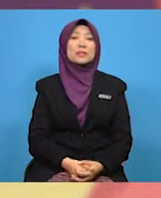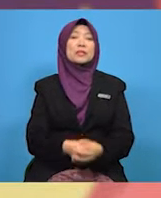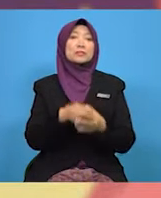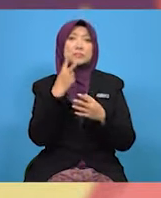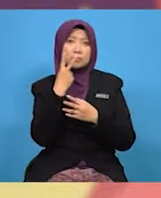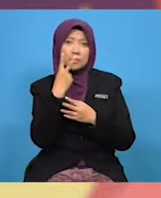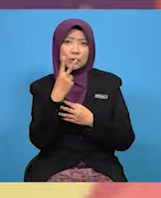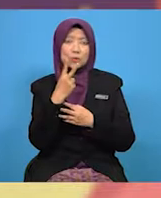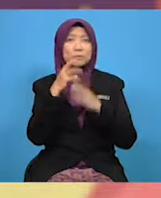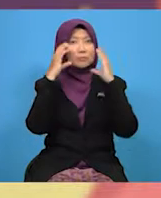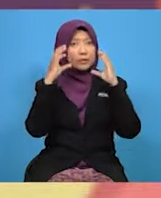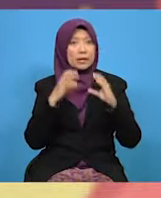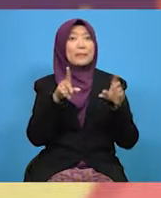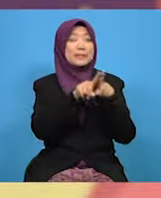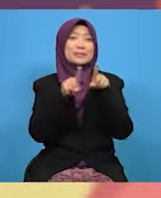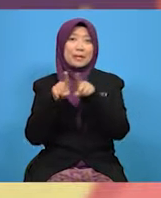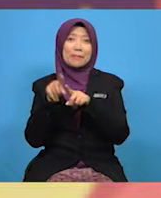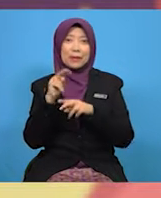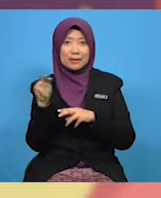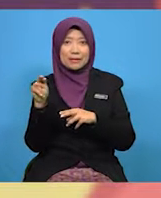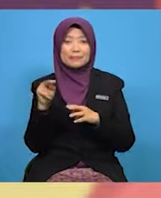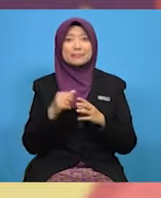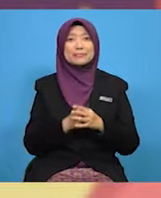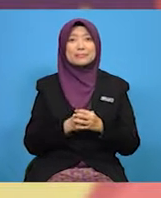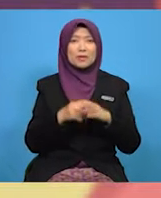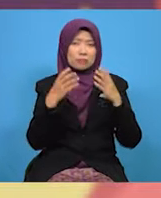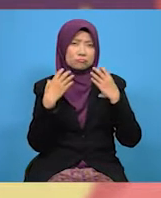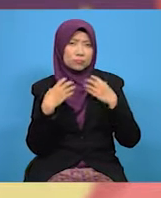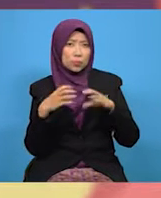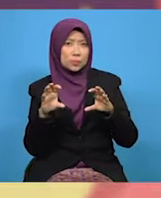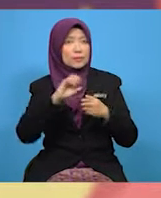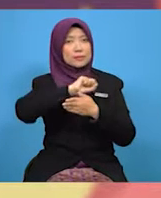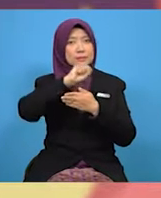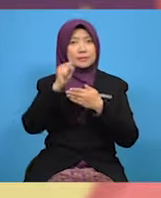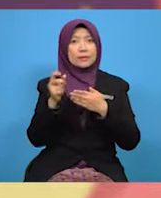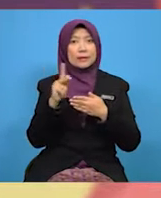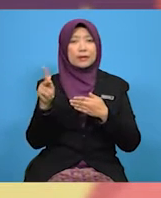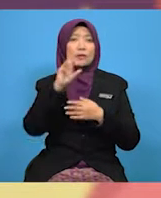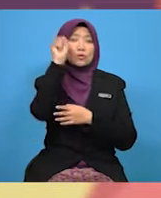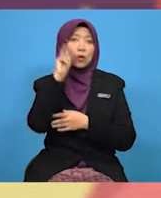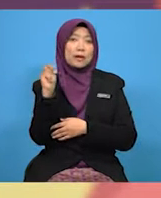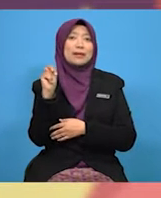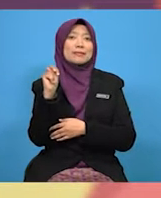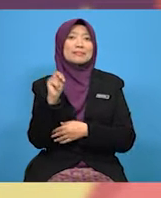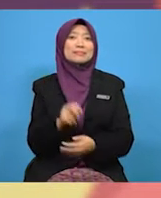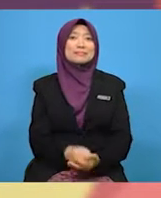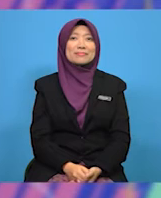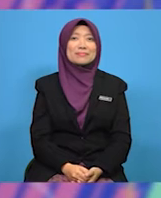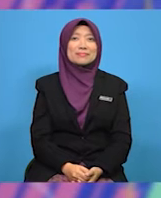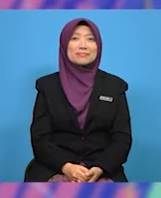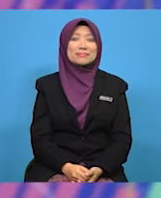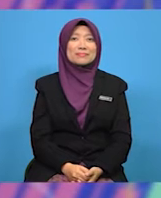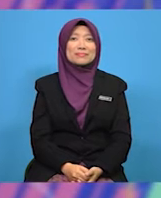berdasarkan kaedah persamaan Coba anda selesaikan seolah bisa